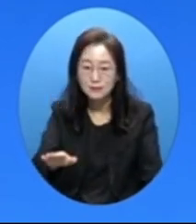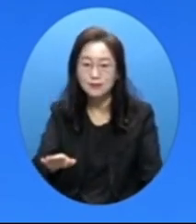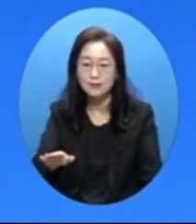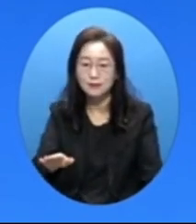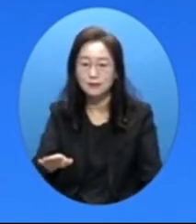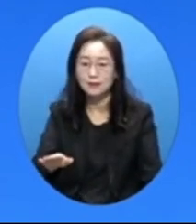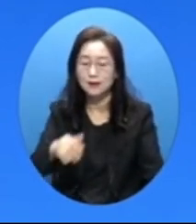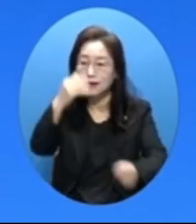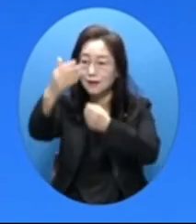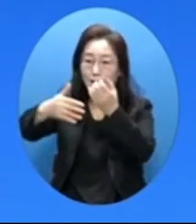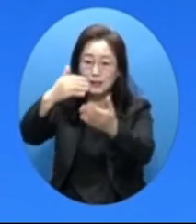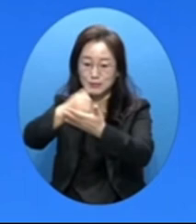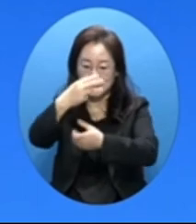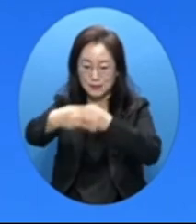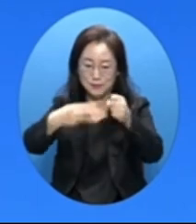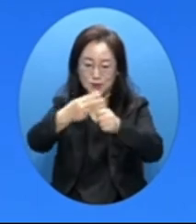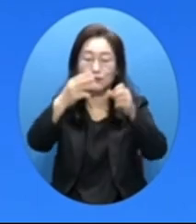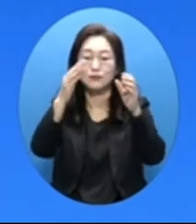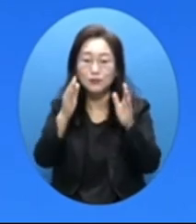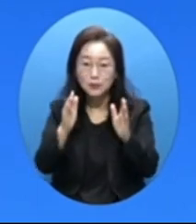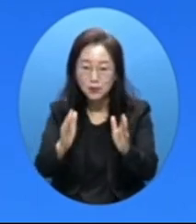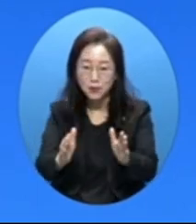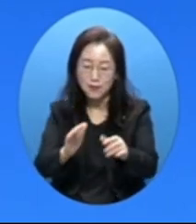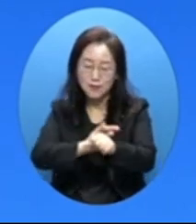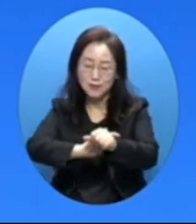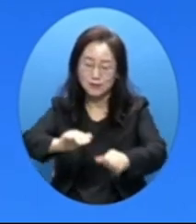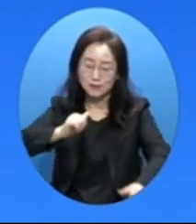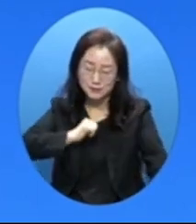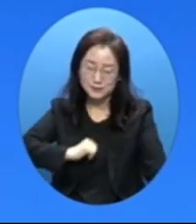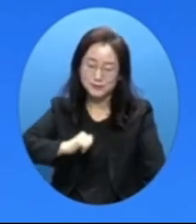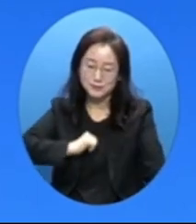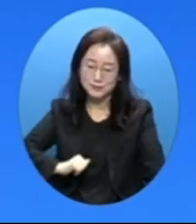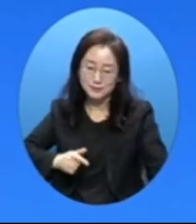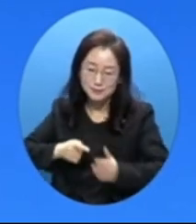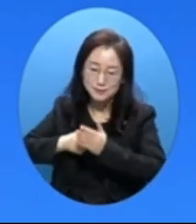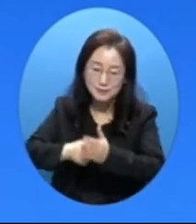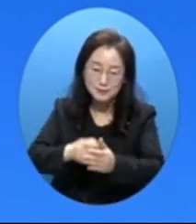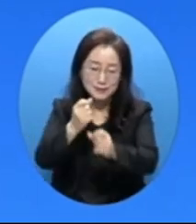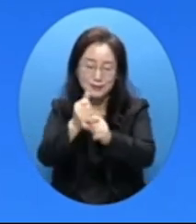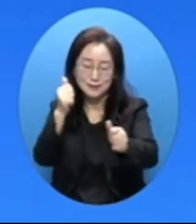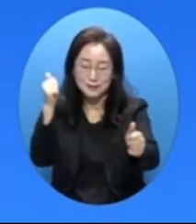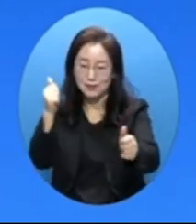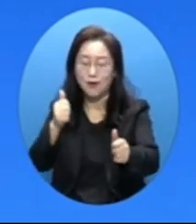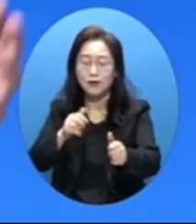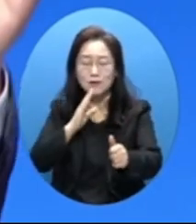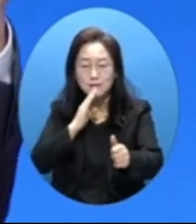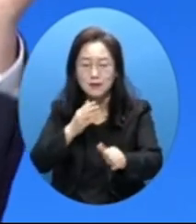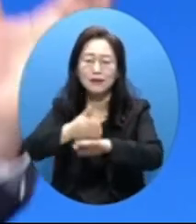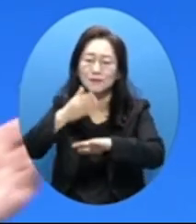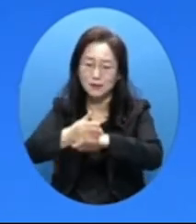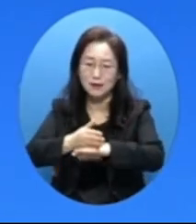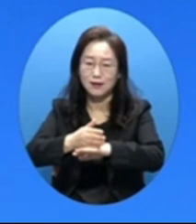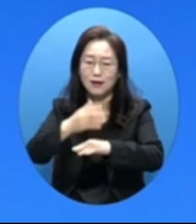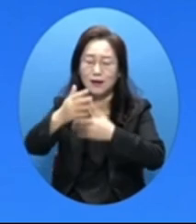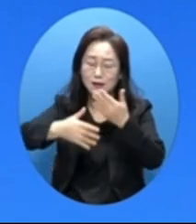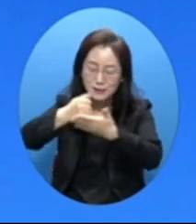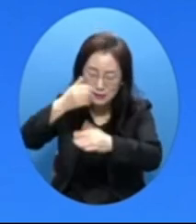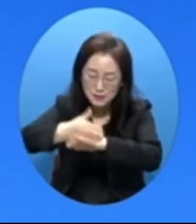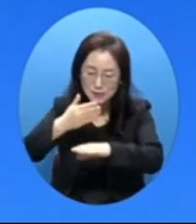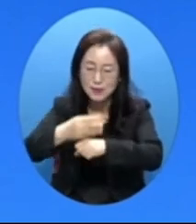하나님께서 그 3년간을 잘 견디고 이겨주는에 대해서 감사해야 되는 것입니다 주님 감사합니다